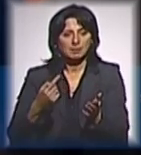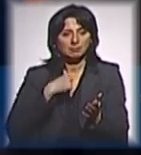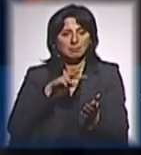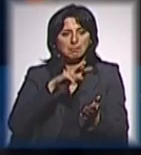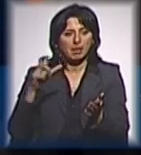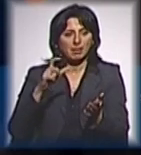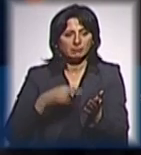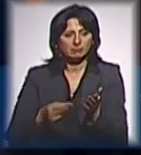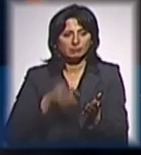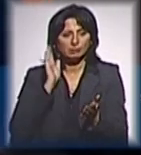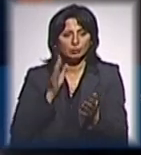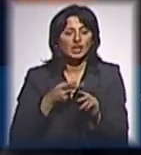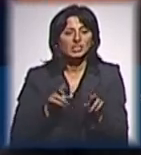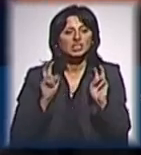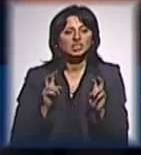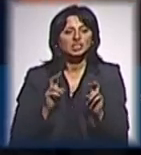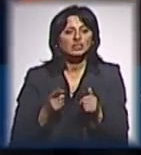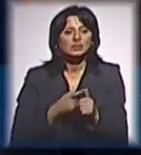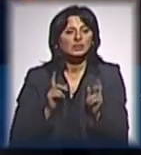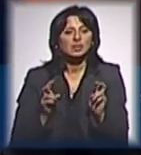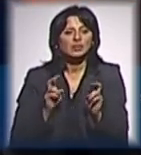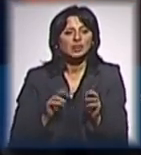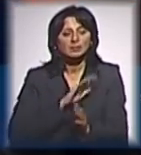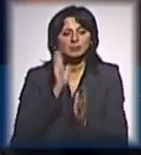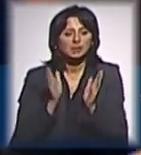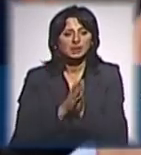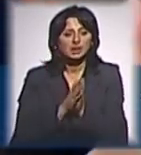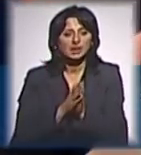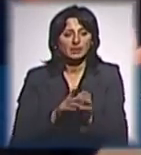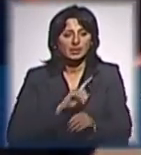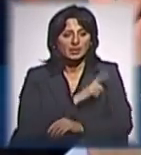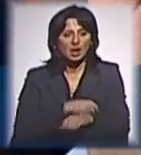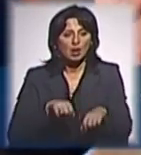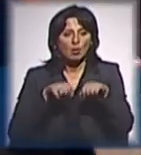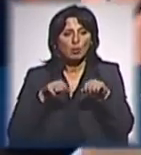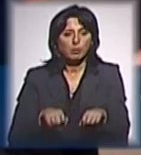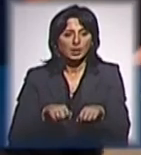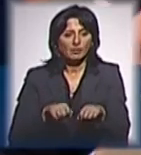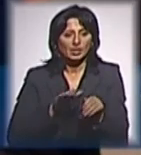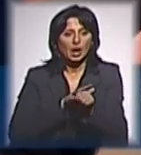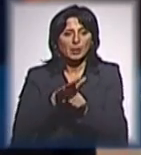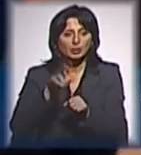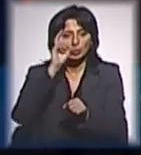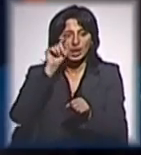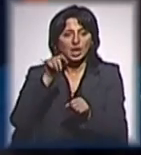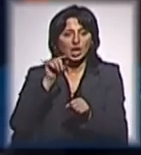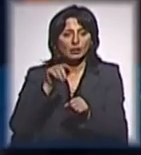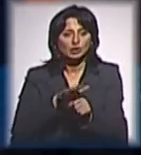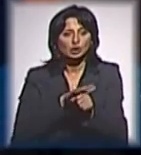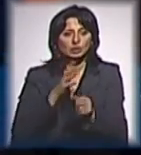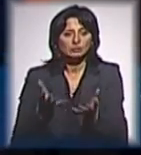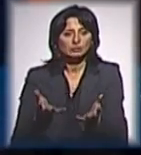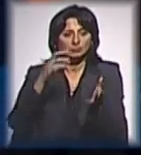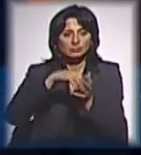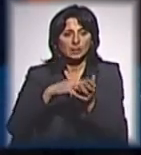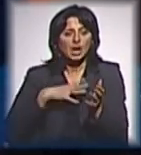მე. ეს ნიშნავს იმას, რომ თლიანად ეს ძალაუფლება, რომელიც არის აღმასრულებელ ხელისუფლებაში, სურს